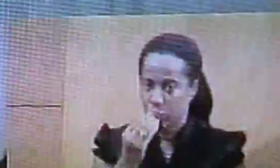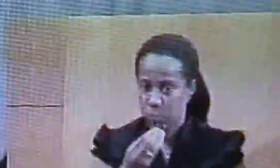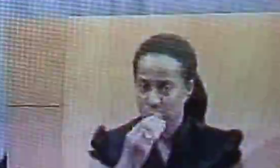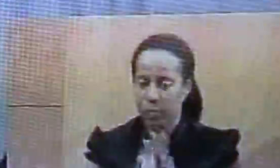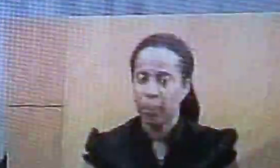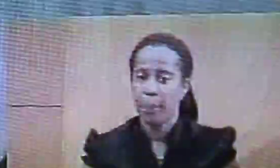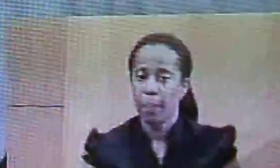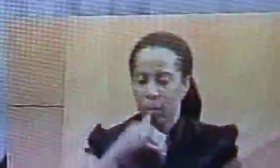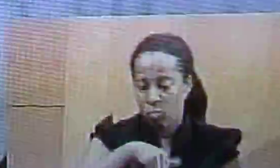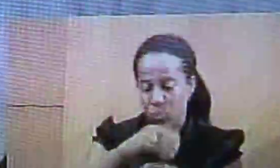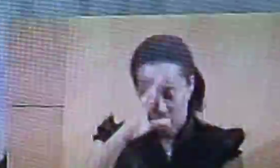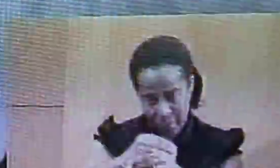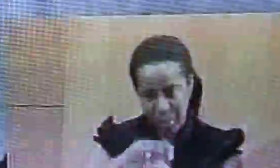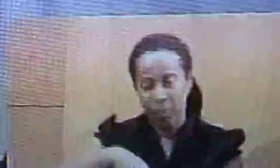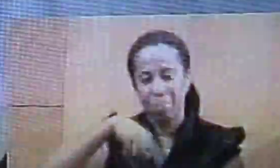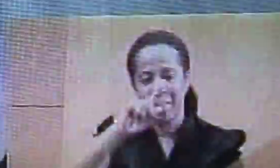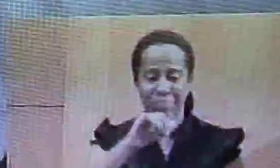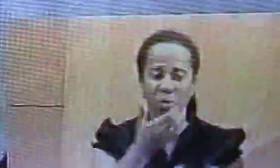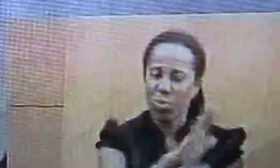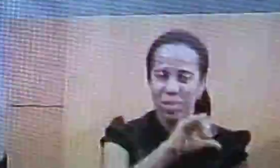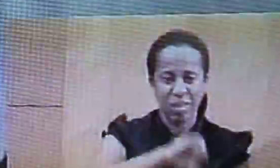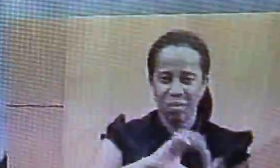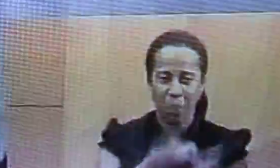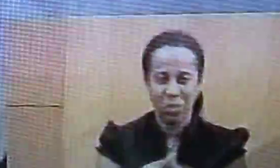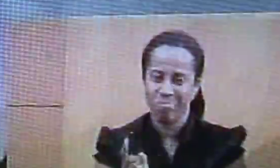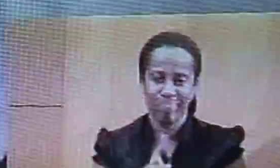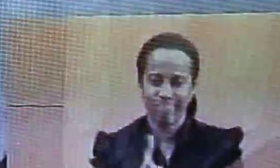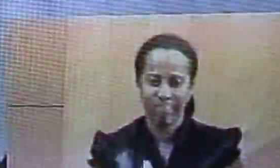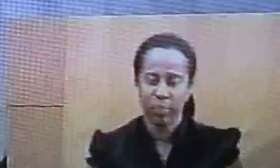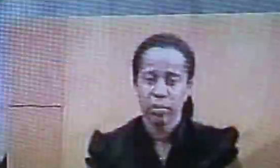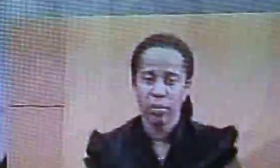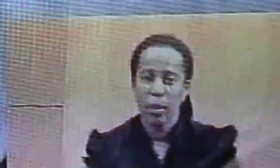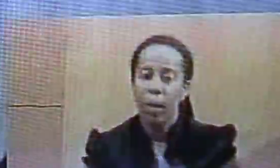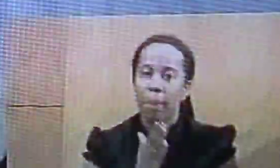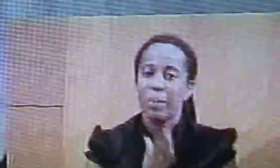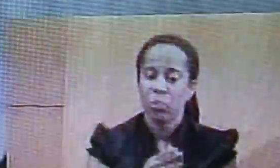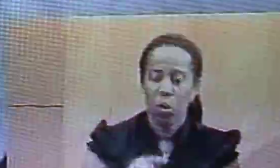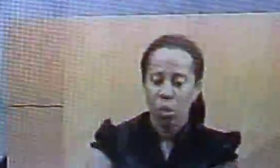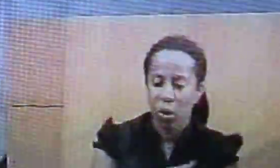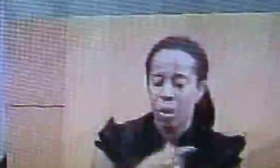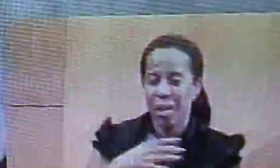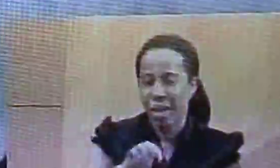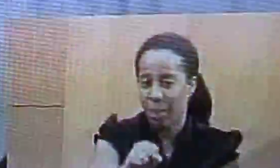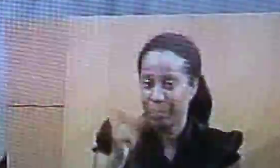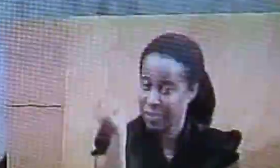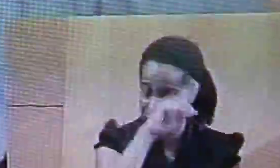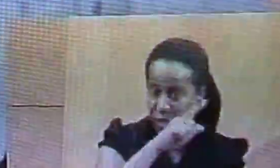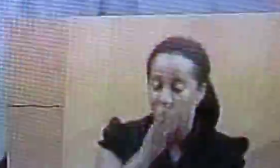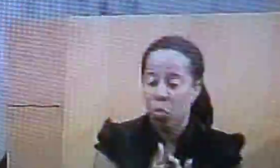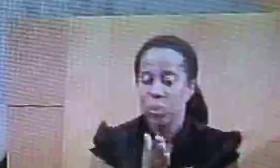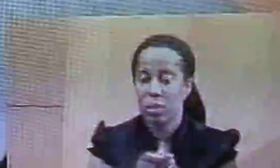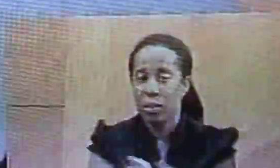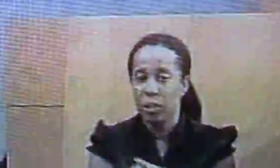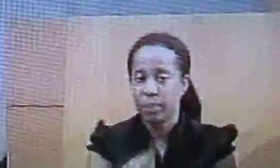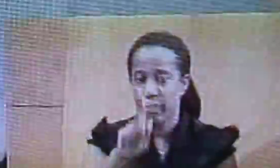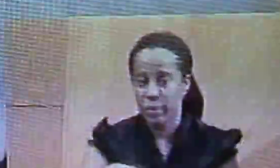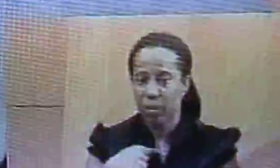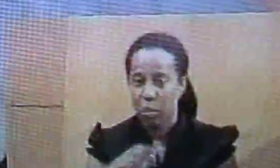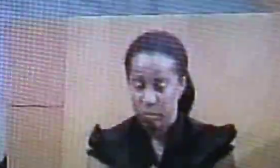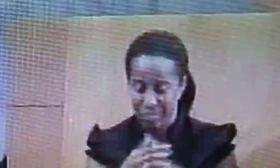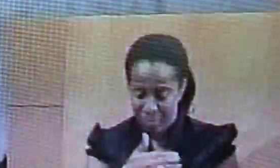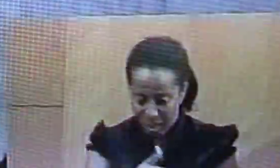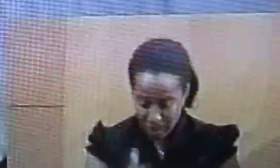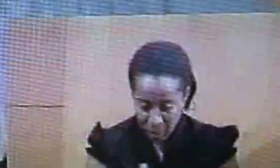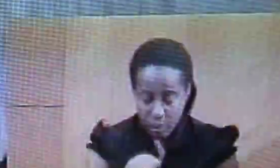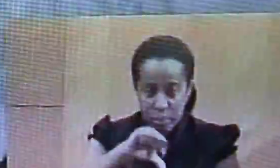dans l'apprentissage, mais pas dans les autres centres de formation. Parce que ces heures de rattrapage, il fallait pouvoir les payer. Mais on est dans un cadre de